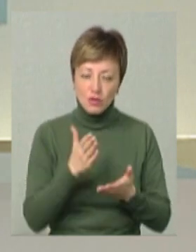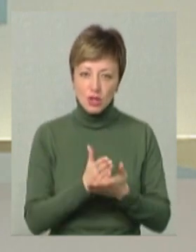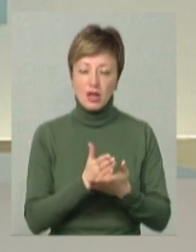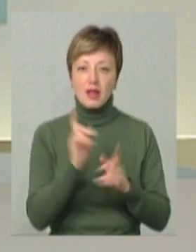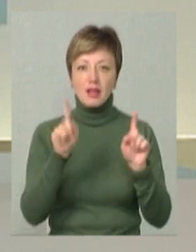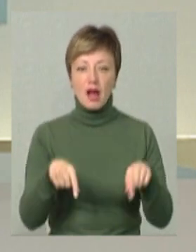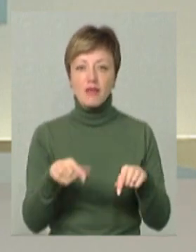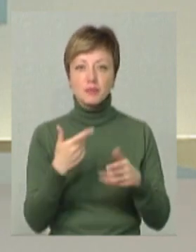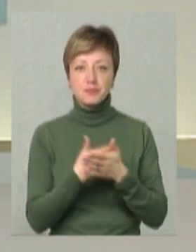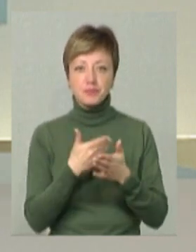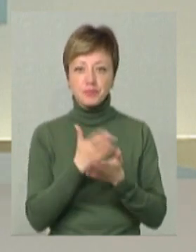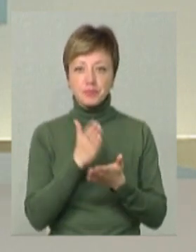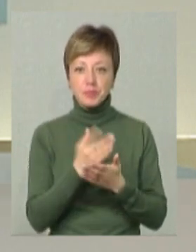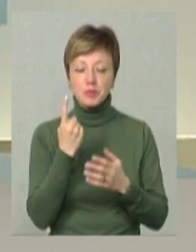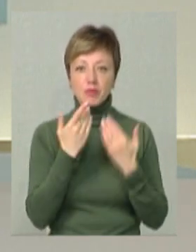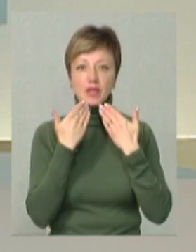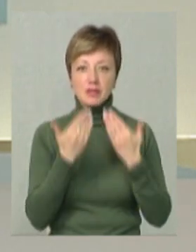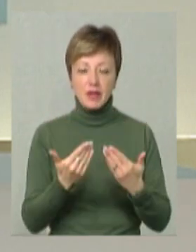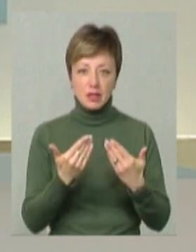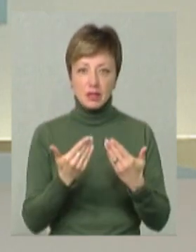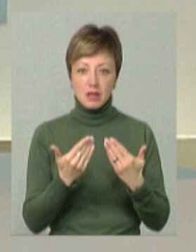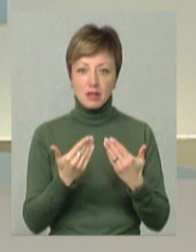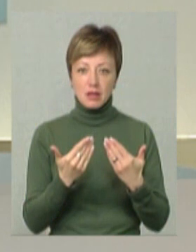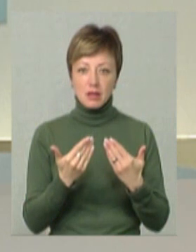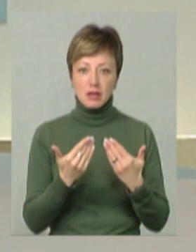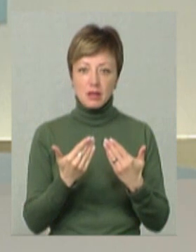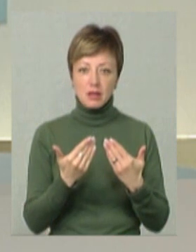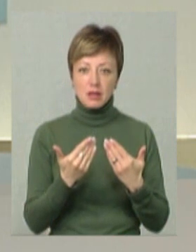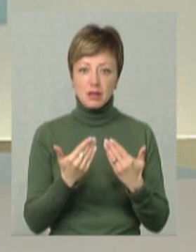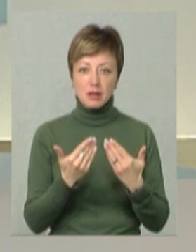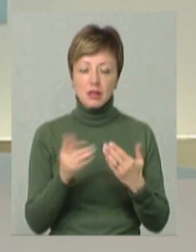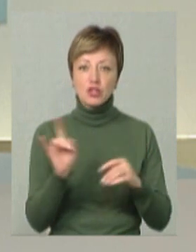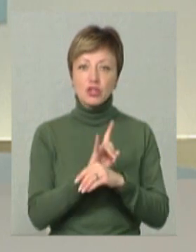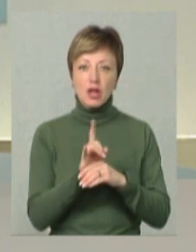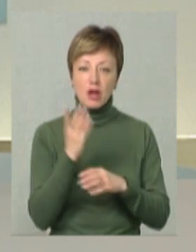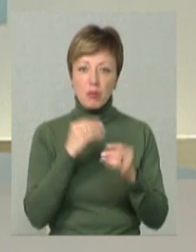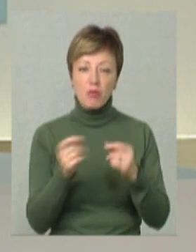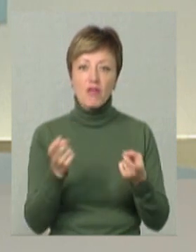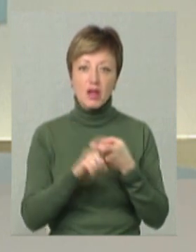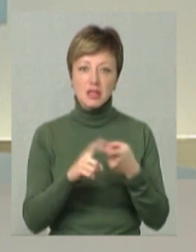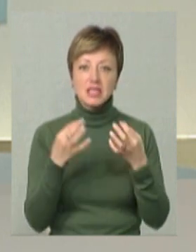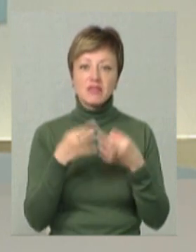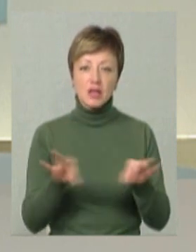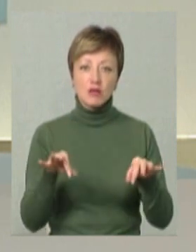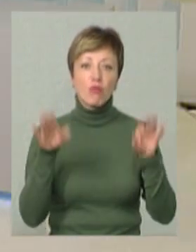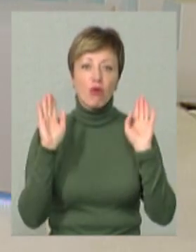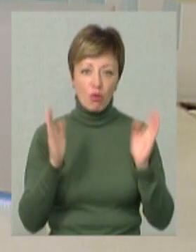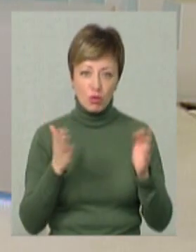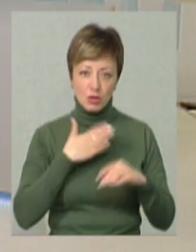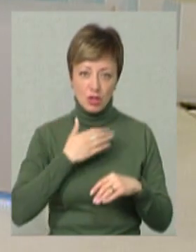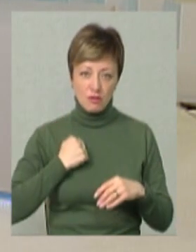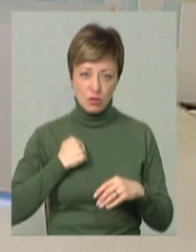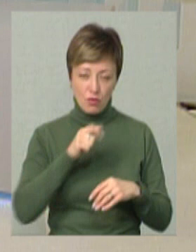От навіть, як приклад, маємо вже одне звернення з шахрайствами, пов'язаними зі звільненням з полону